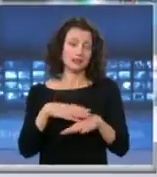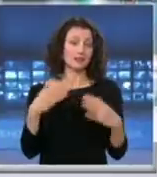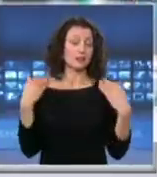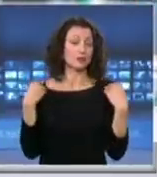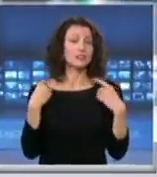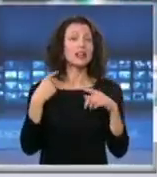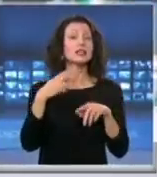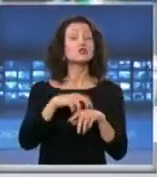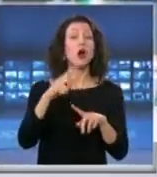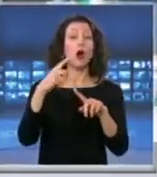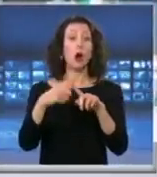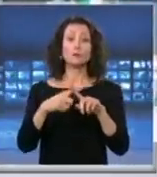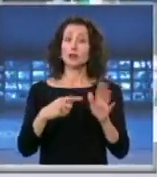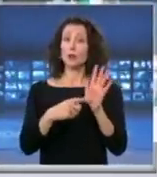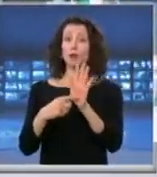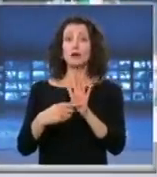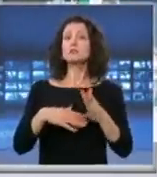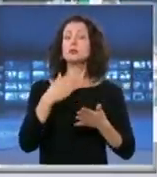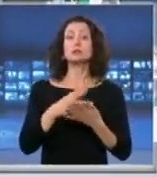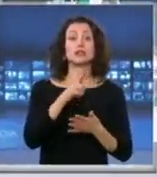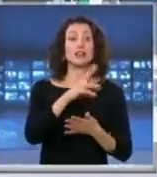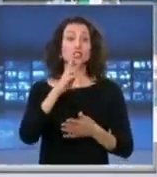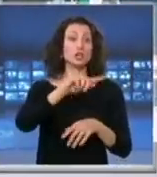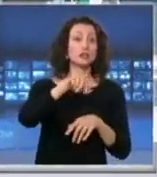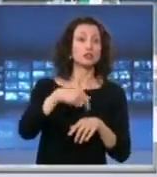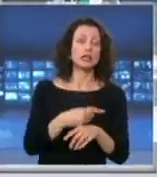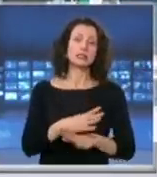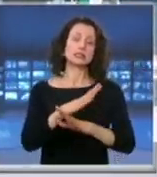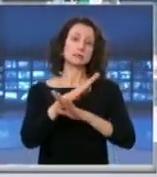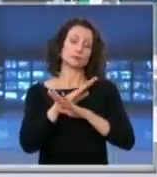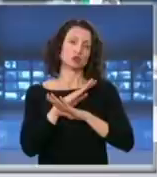Хопкинс показват, че за последните 24 часа в страната са починали